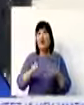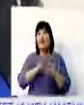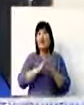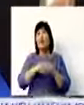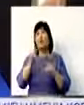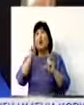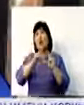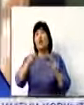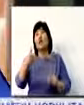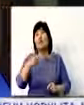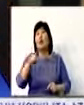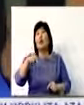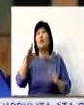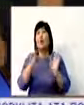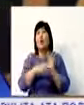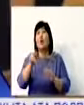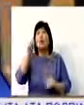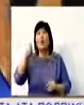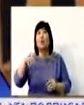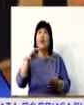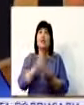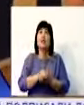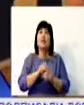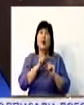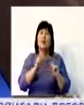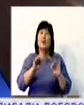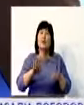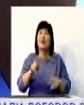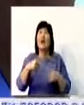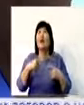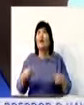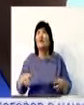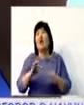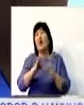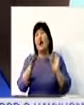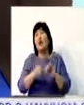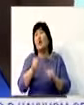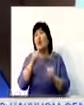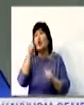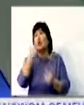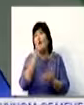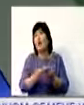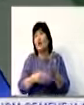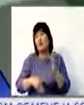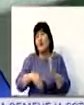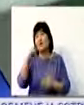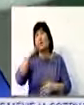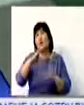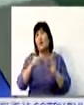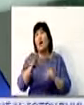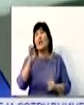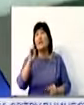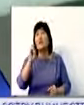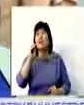и в школе-гимназии номер 9. Ее ученики занимают призовые места на различных олимпиадах и ежегодно показывают высокие результаты на